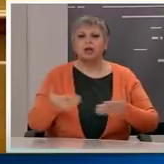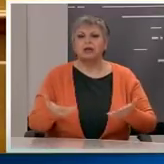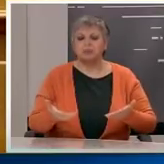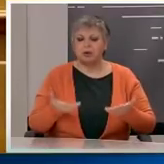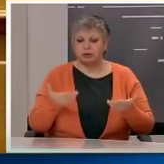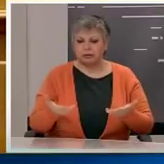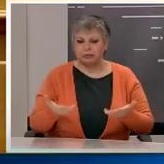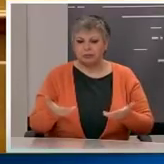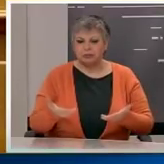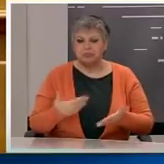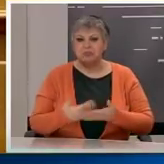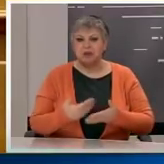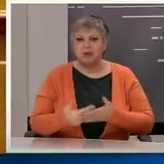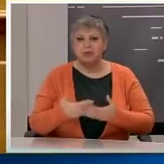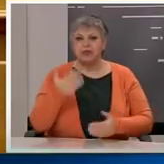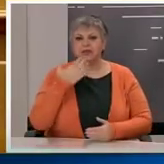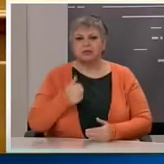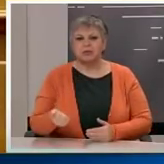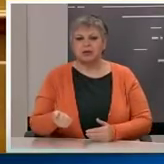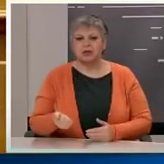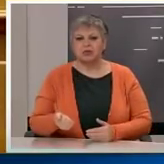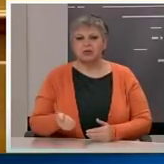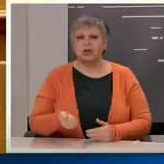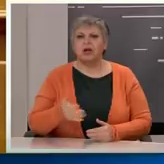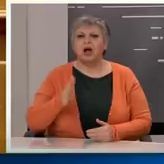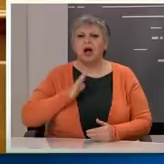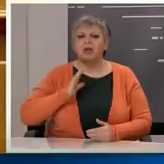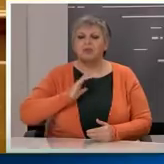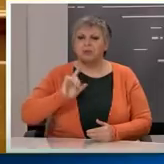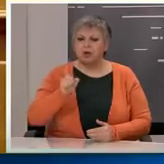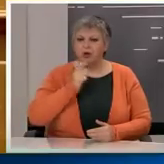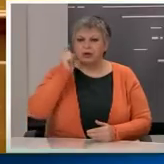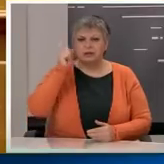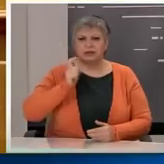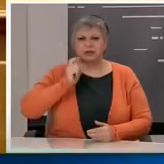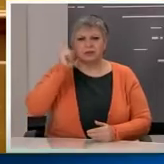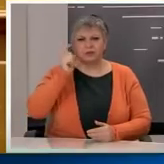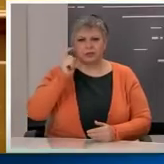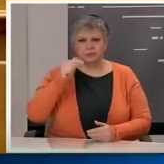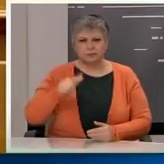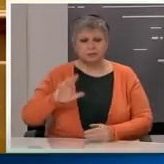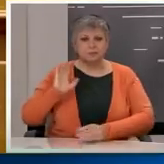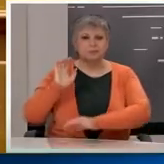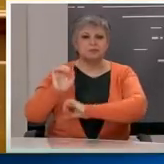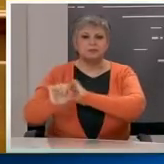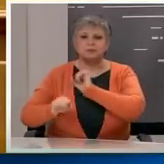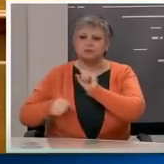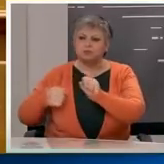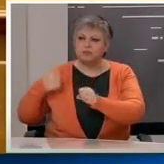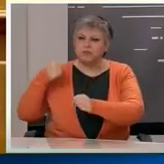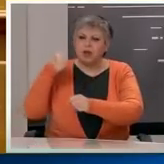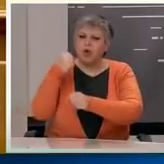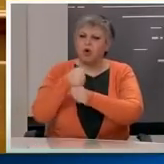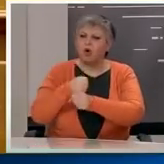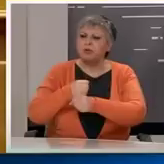κοινό νου. Και τι λέει ο κοινός νους? Εδώ είχαμε για χρόνια μια